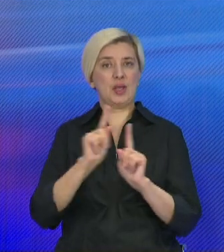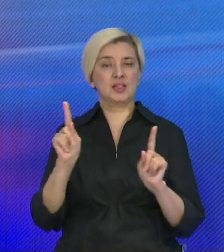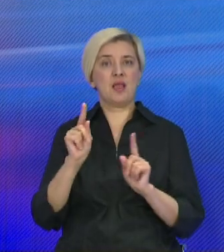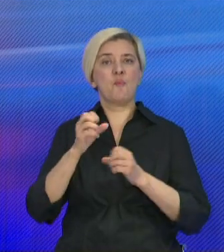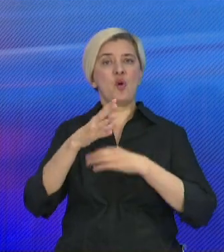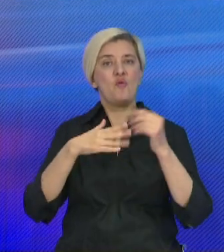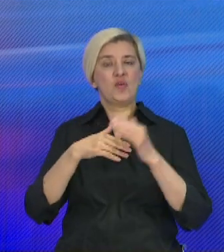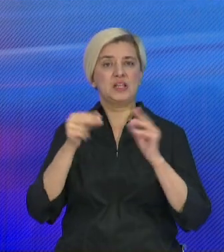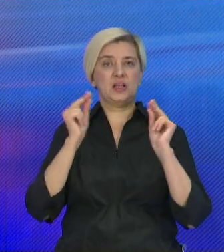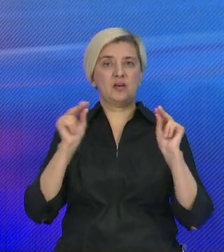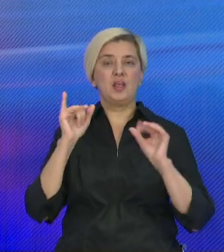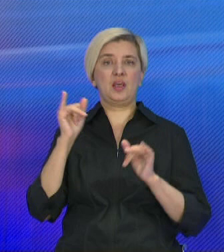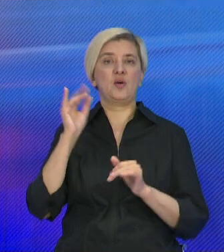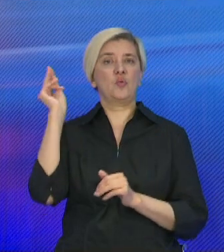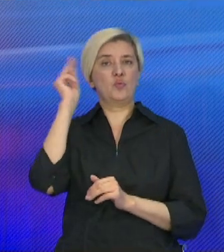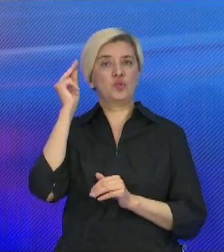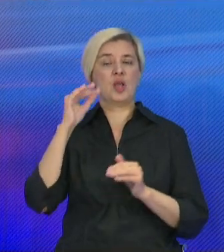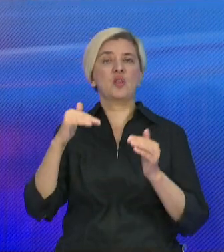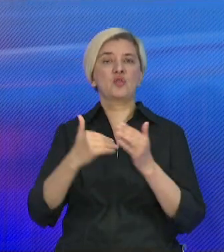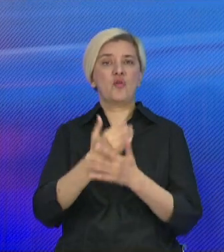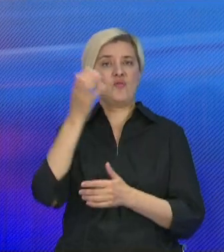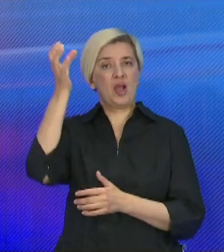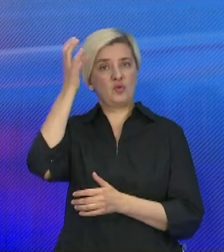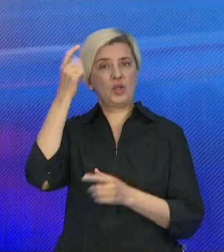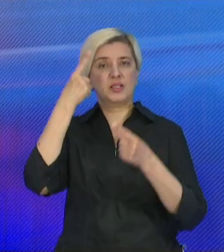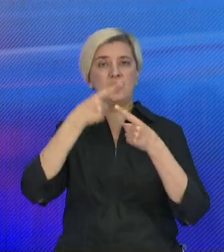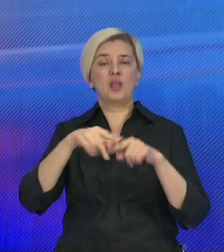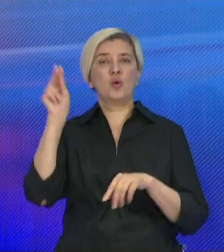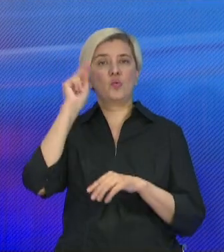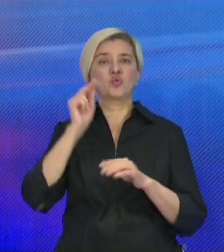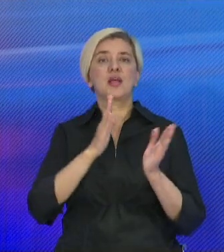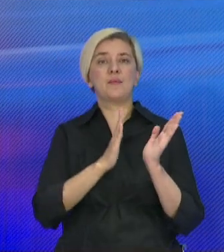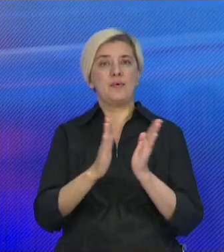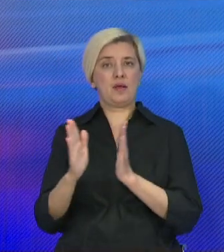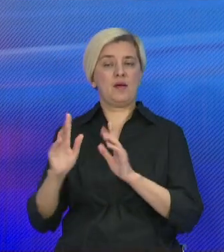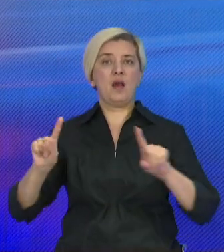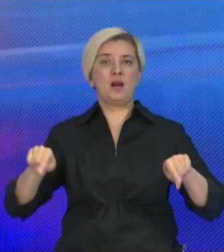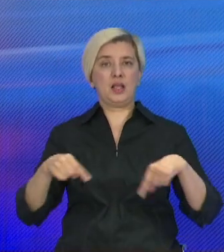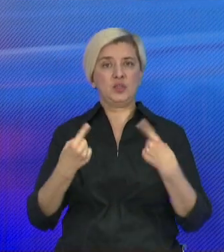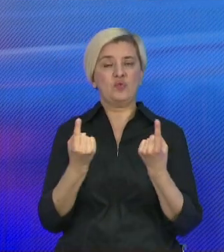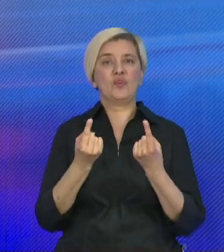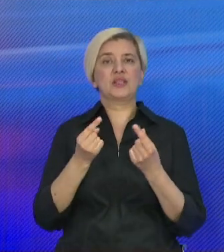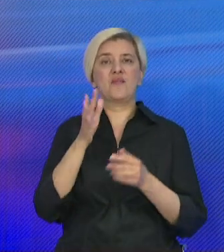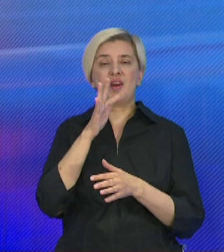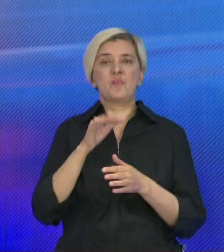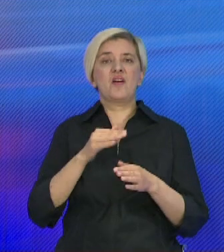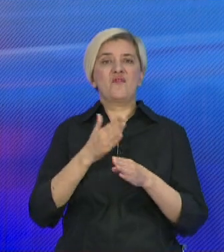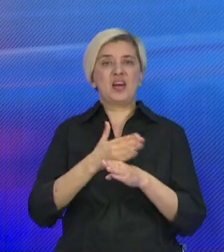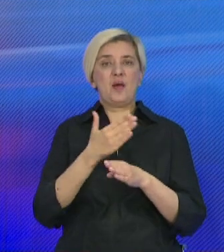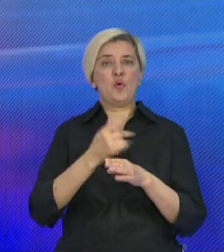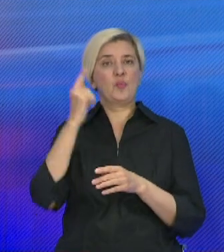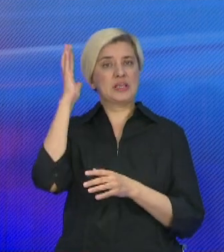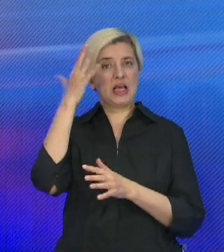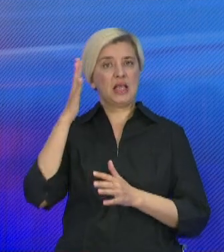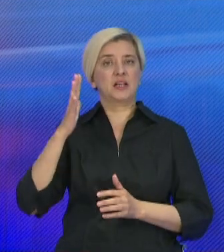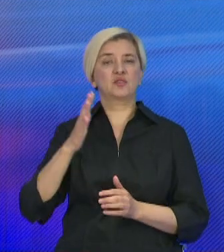сучасных адукацыйных технологий, а так само учатся рационально организовывать час, выпрацовывать психологичную стрессоустойливость,